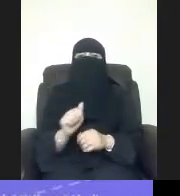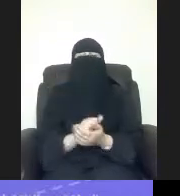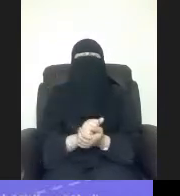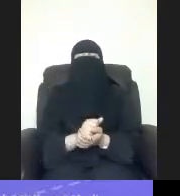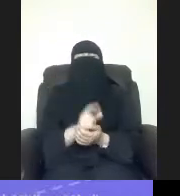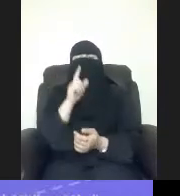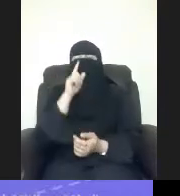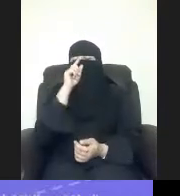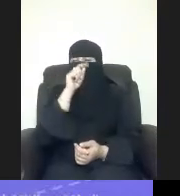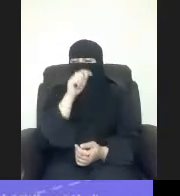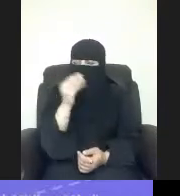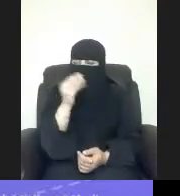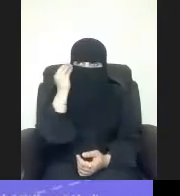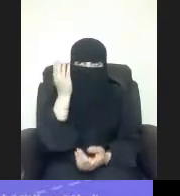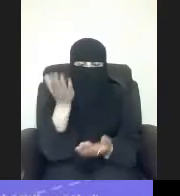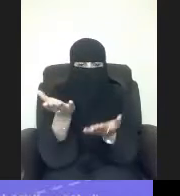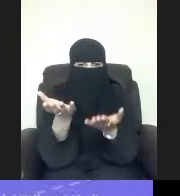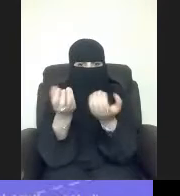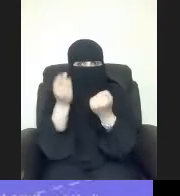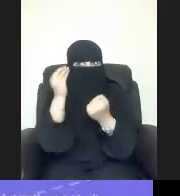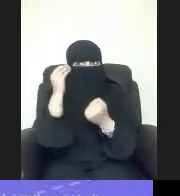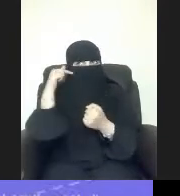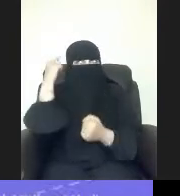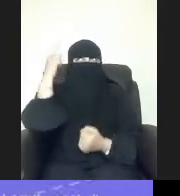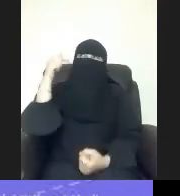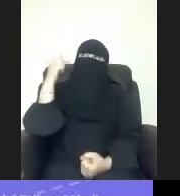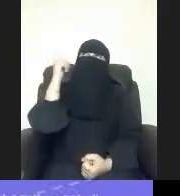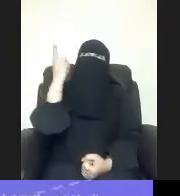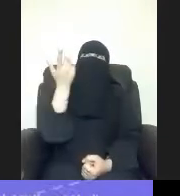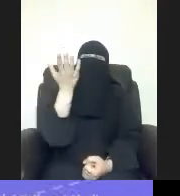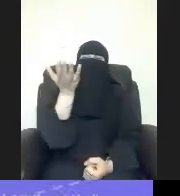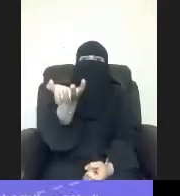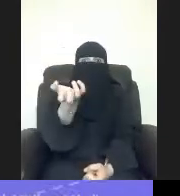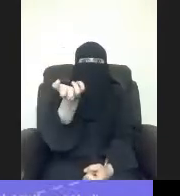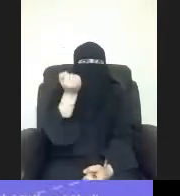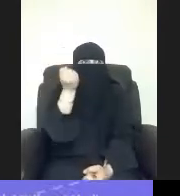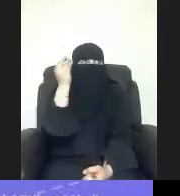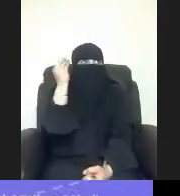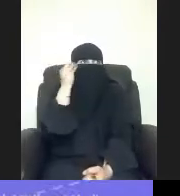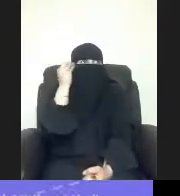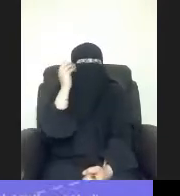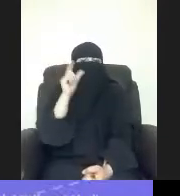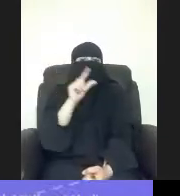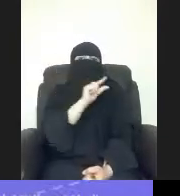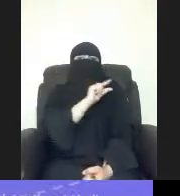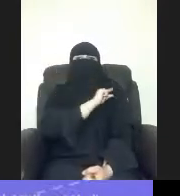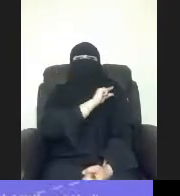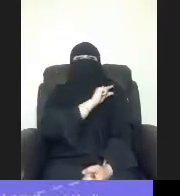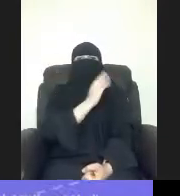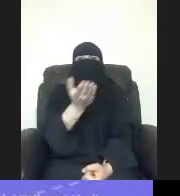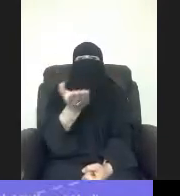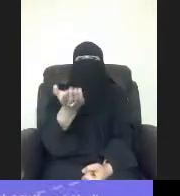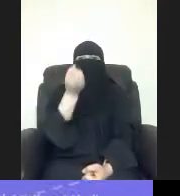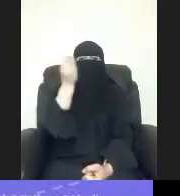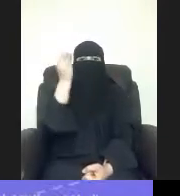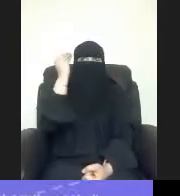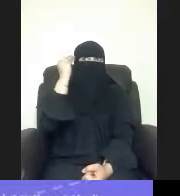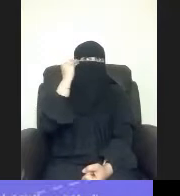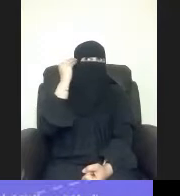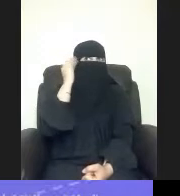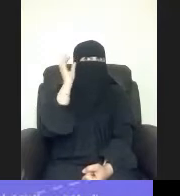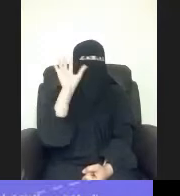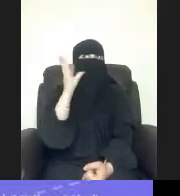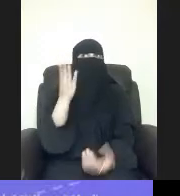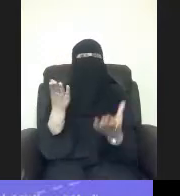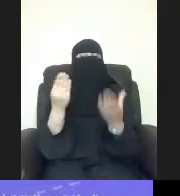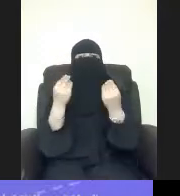انتباه الطلاب، وهذه نقطه مهمه، حتى تجذب انتباه الطالب في التعلم الإلكتروني أو التعلم عن بعد تحتاج